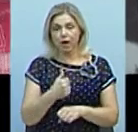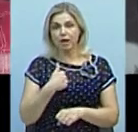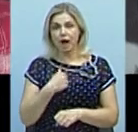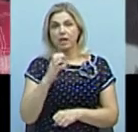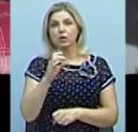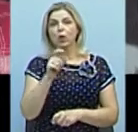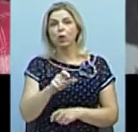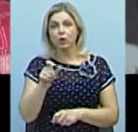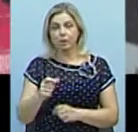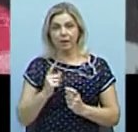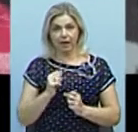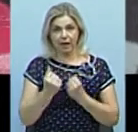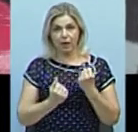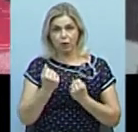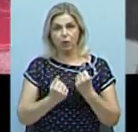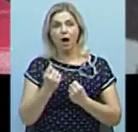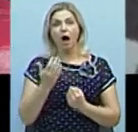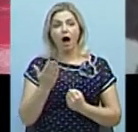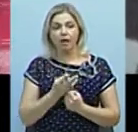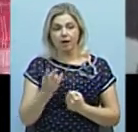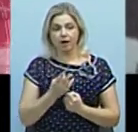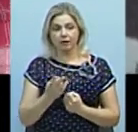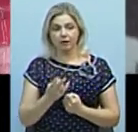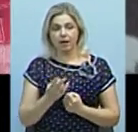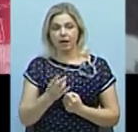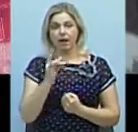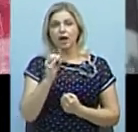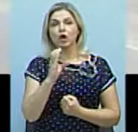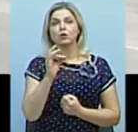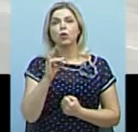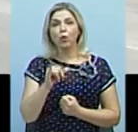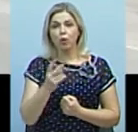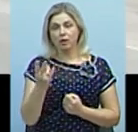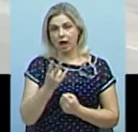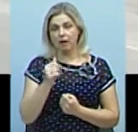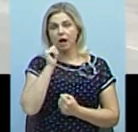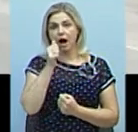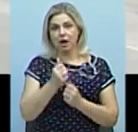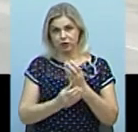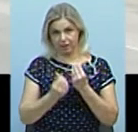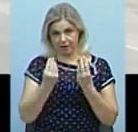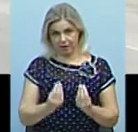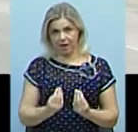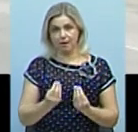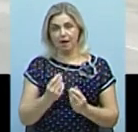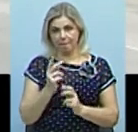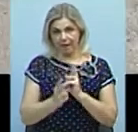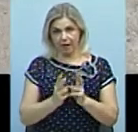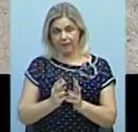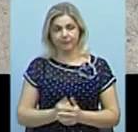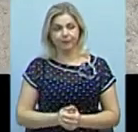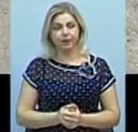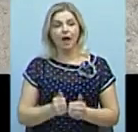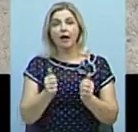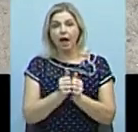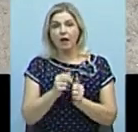стрибаю через щілину, то ресори через день треба замінювати. За мостом – дачне товариство. Аби